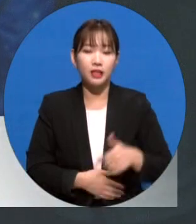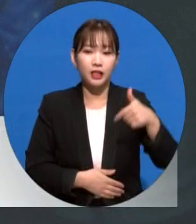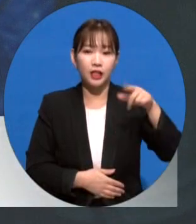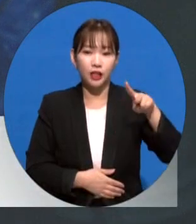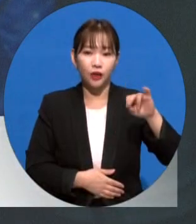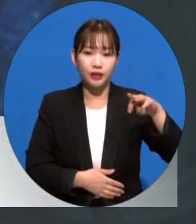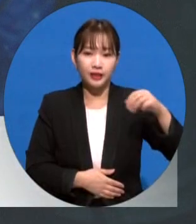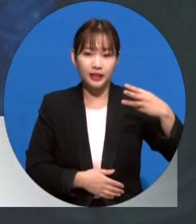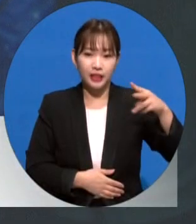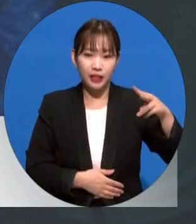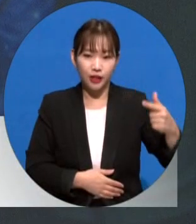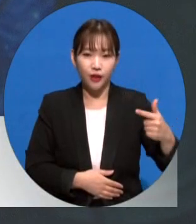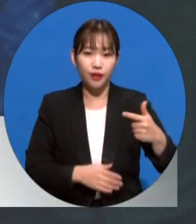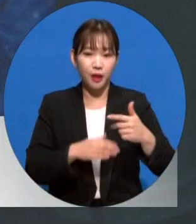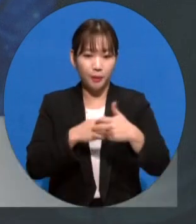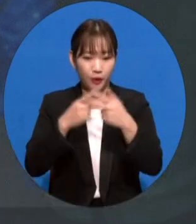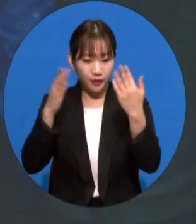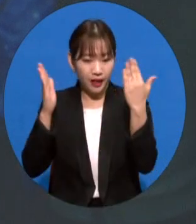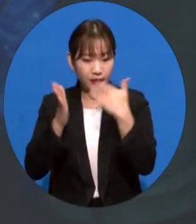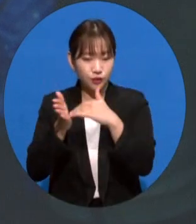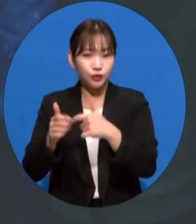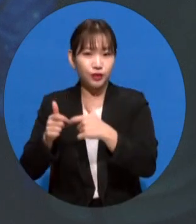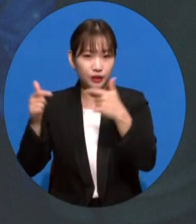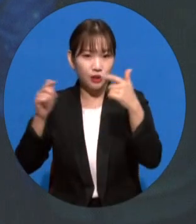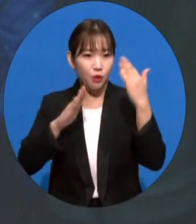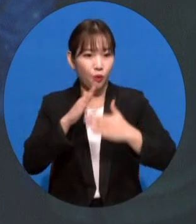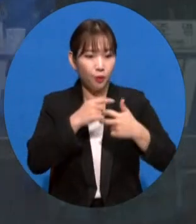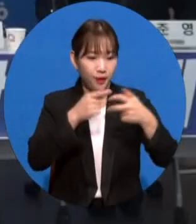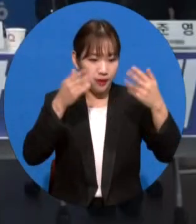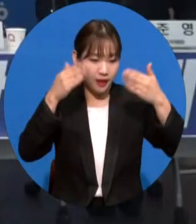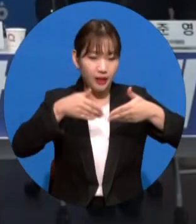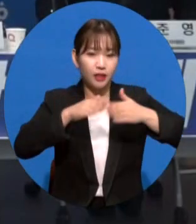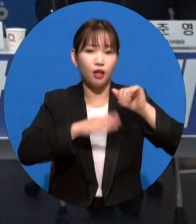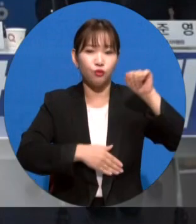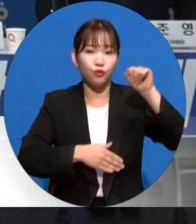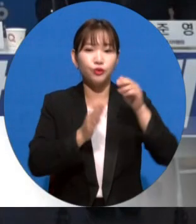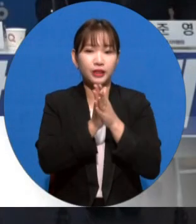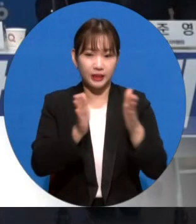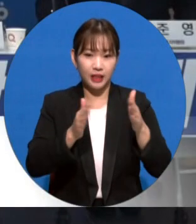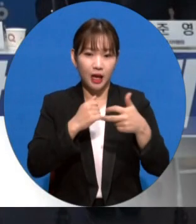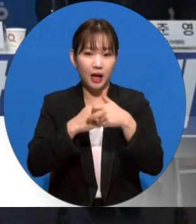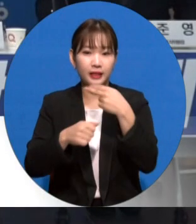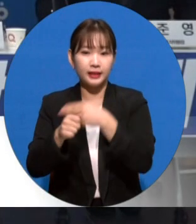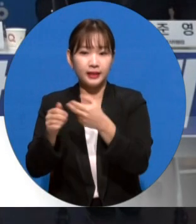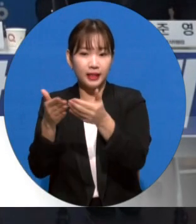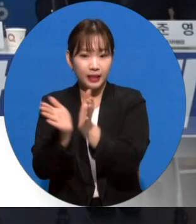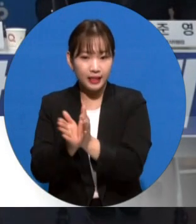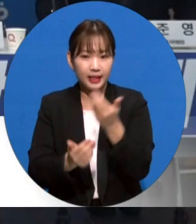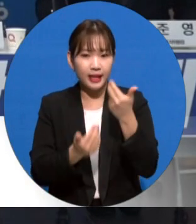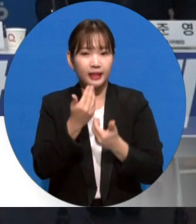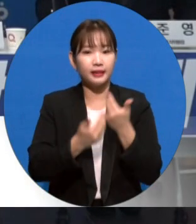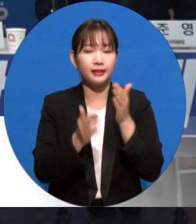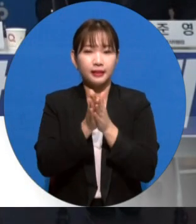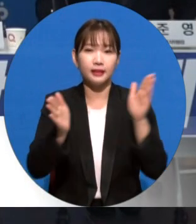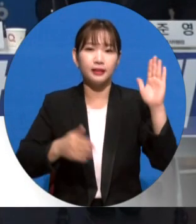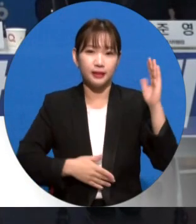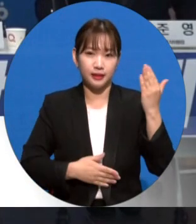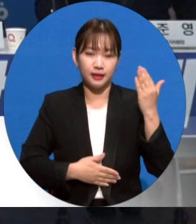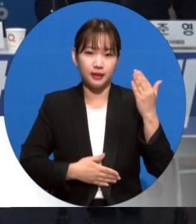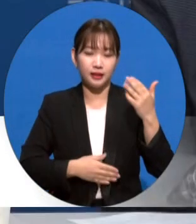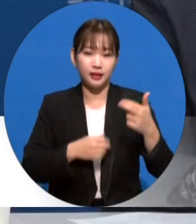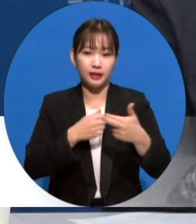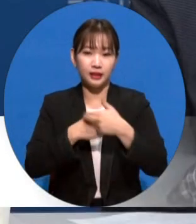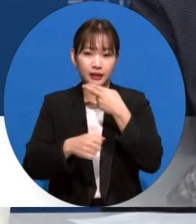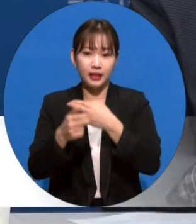경실련이 의대 정원 증원과 공공의대 설립 운동에 돌입하는 가운데 의사 단체와의 갈등이 시작됐습니다.